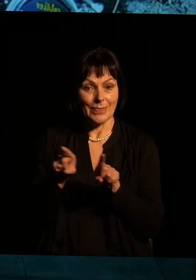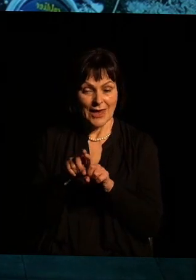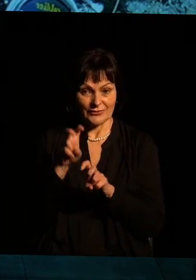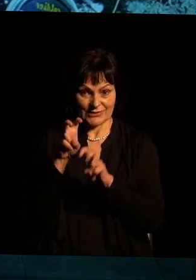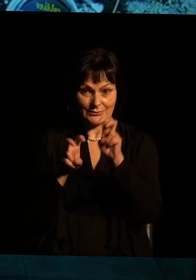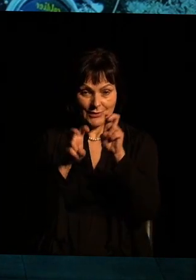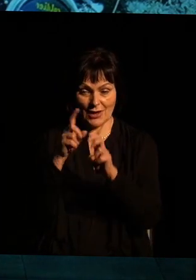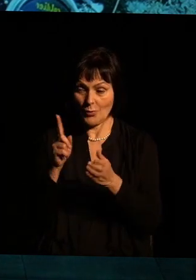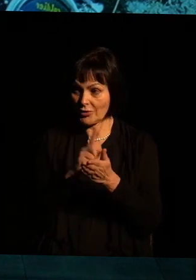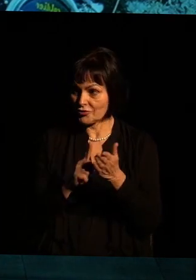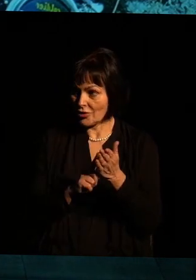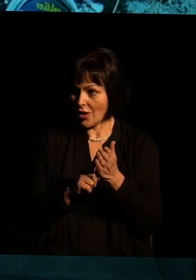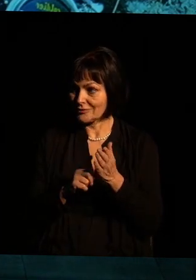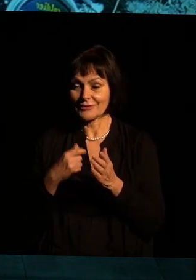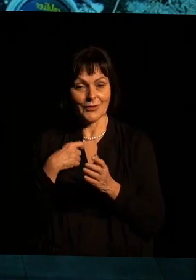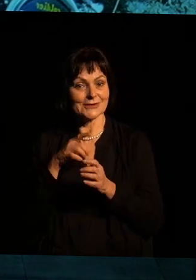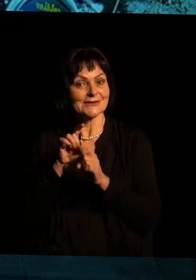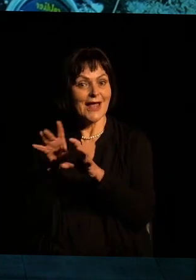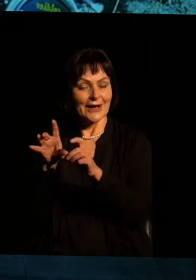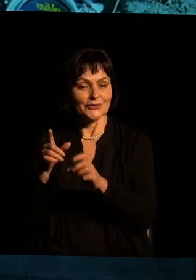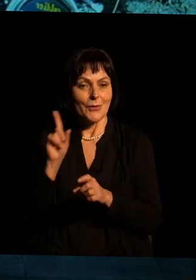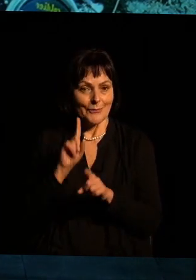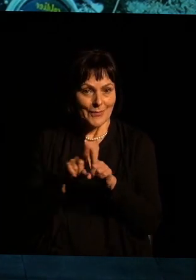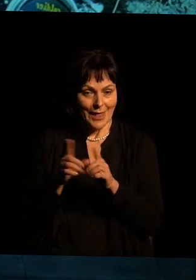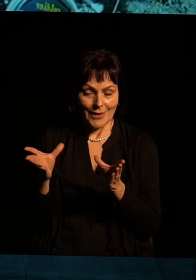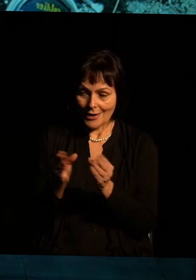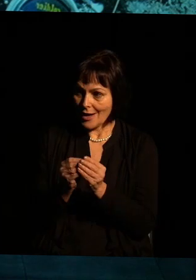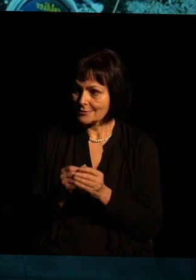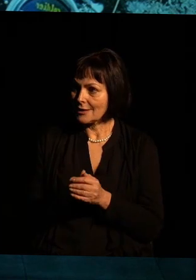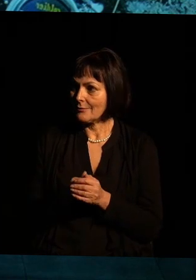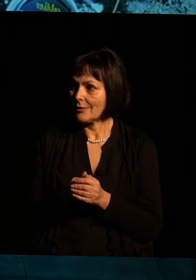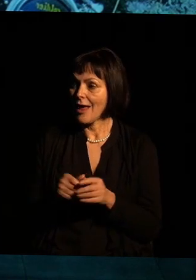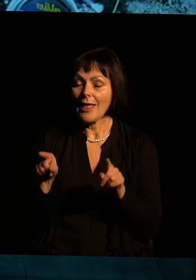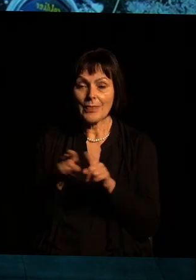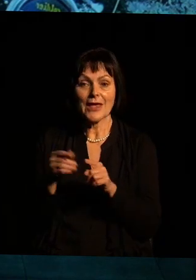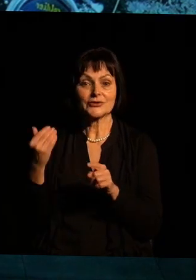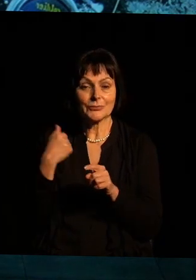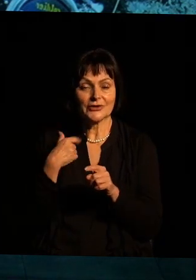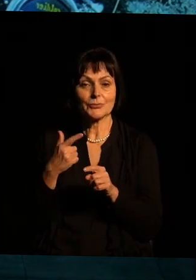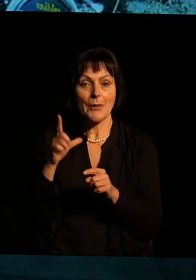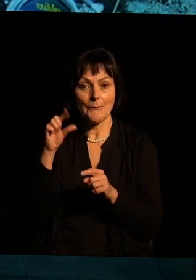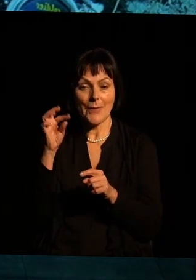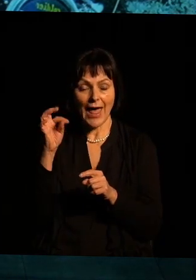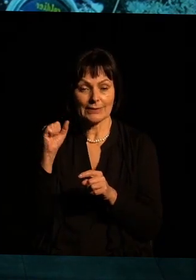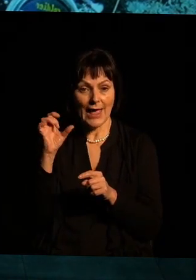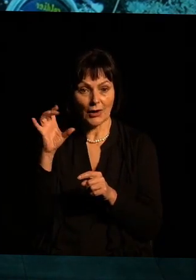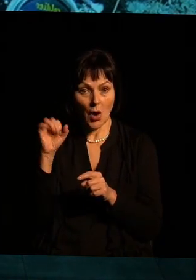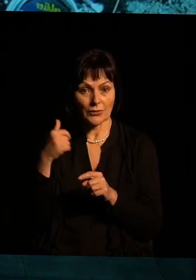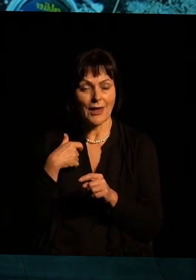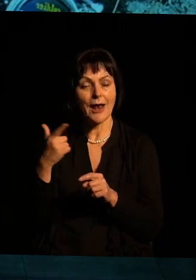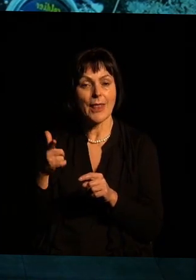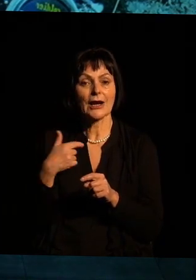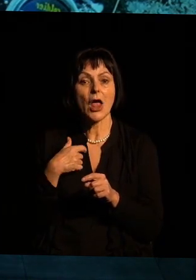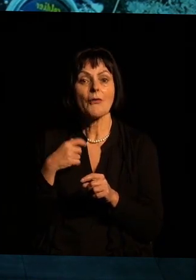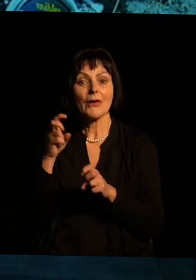bo przyjechał na Śląsk i go za tym zaraziłem, więc się wspinaliśmy razem. Też kiedyś byliśmy nawet w Patagonii, ale w pewnym czasie